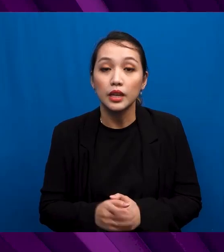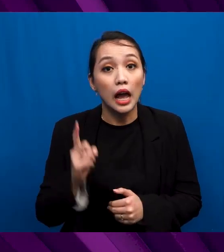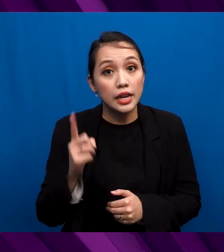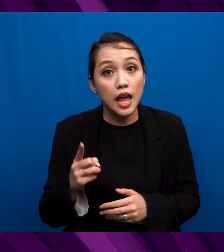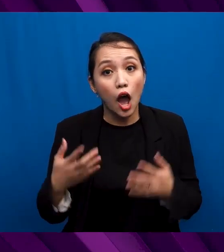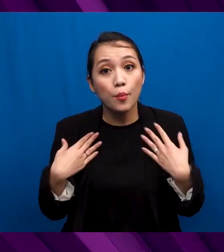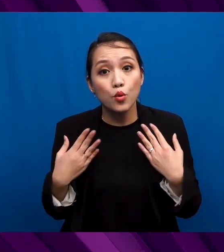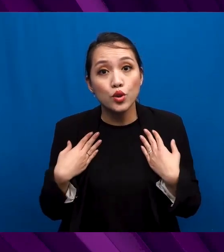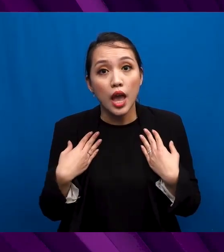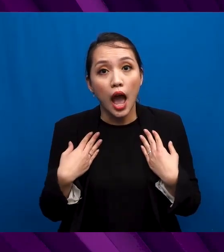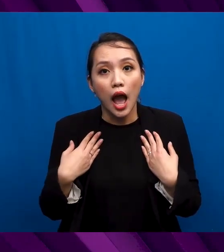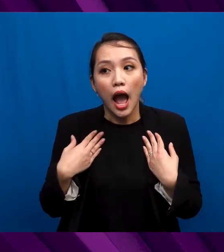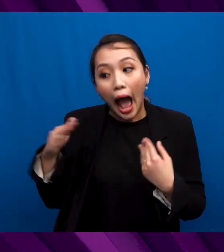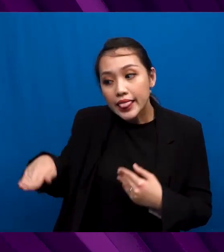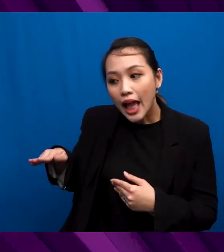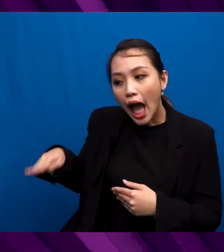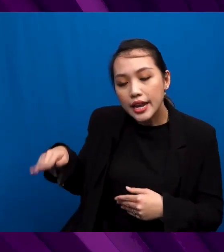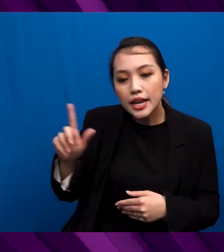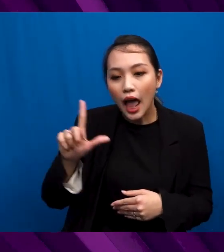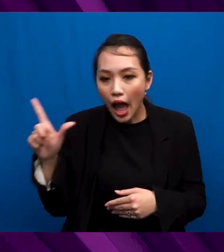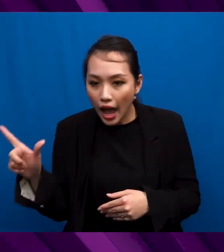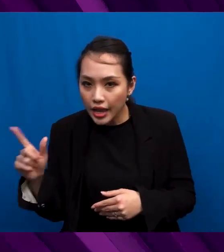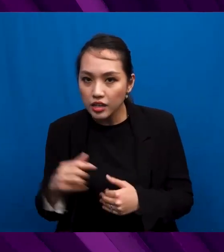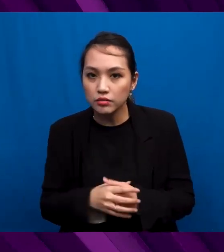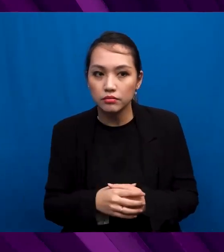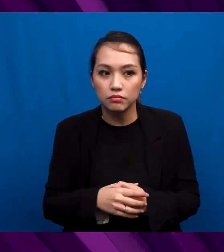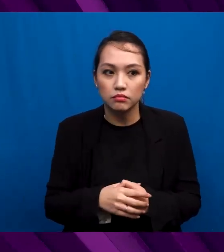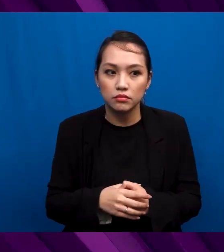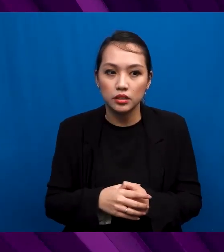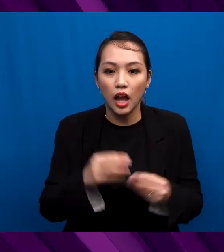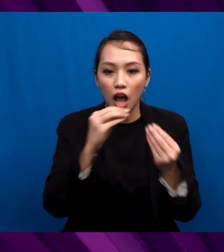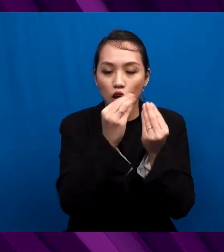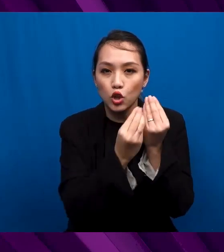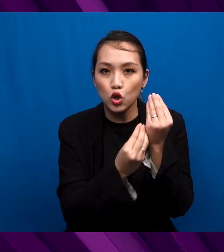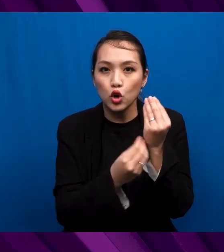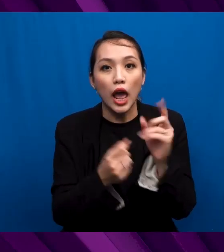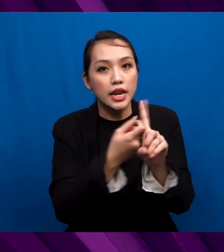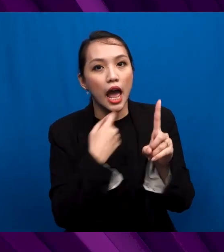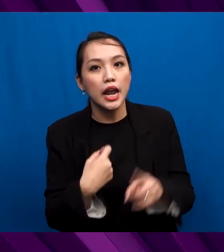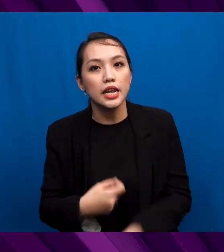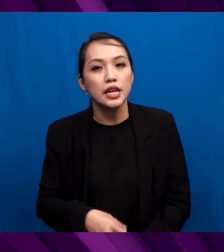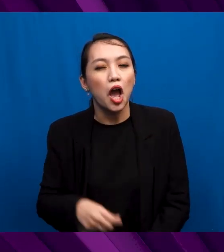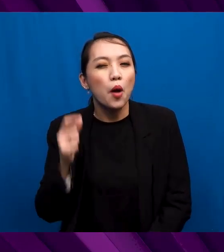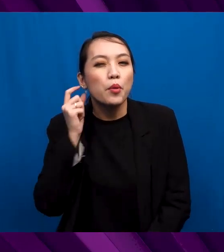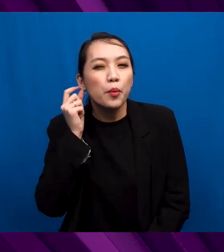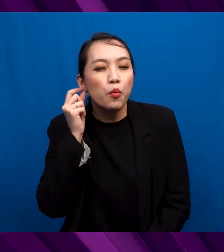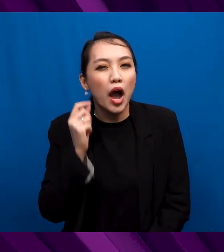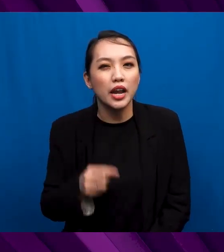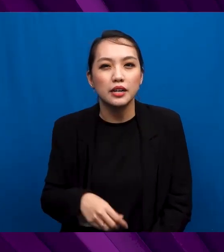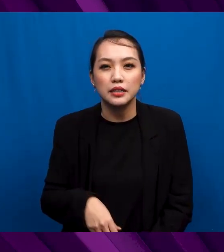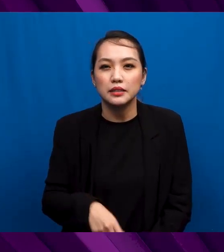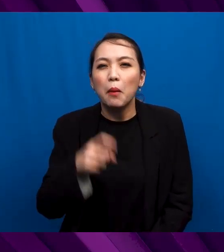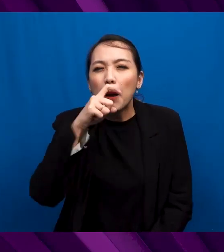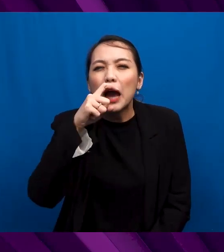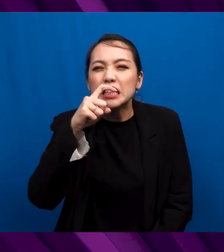keturunan Yakub yang dilahirkan lewat Bilha. Bayangin dia gimana menghadapi saudara-saudaranya itu sekalipun mereka hanyalah half brothers atau mereka